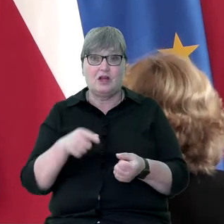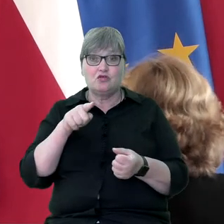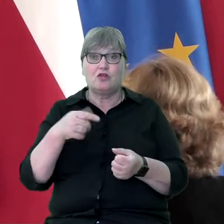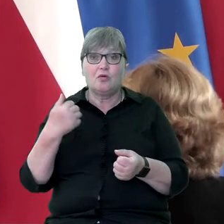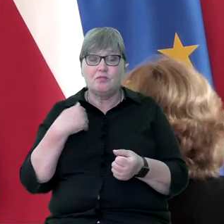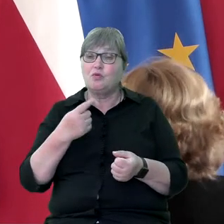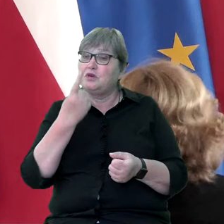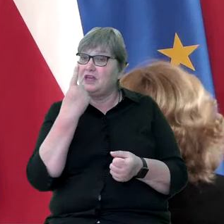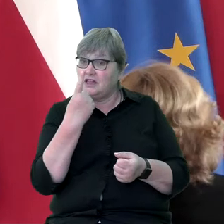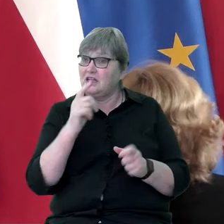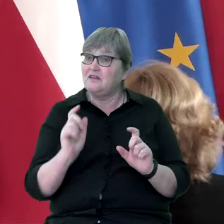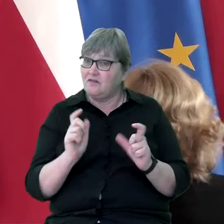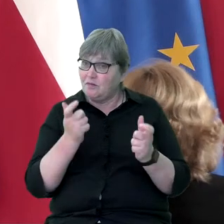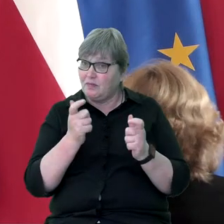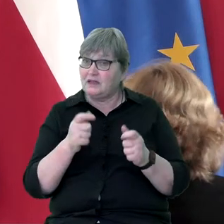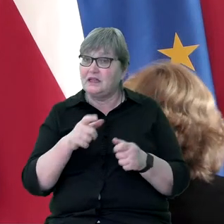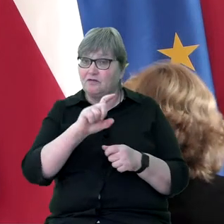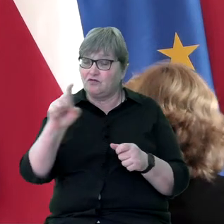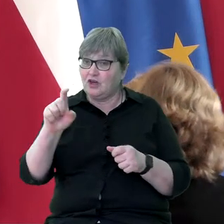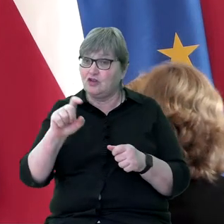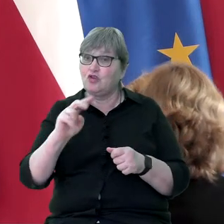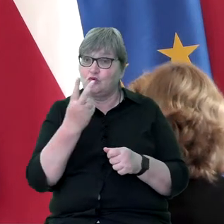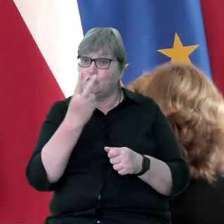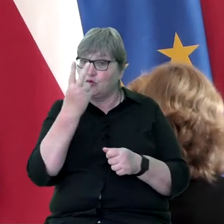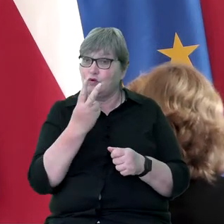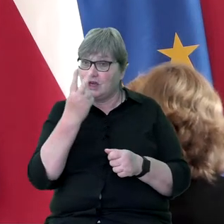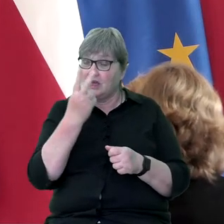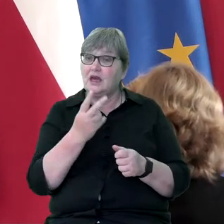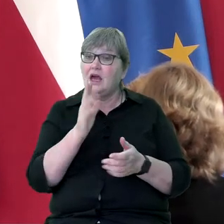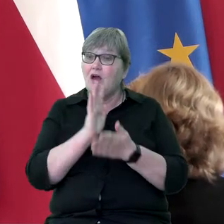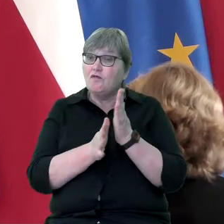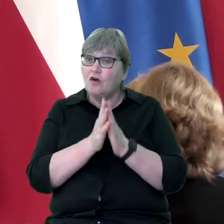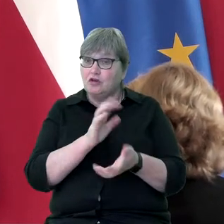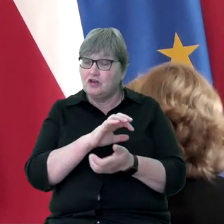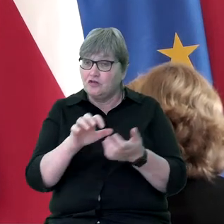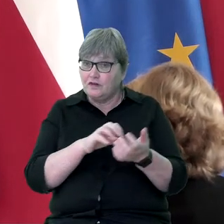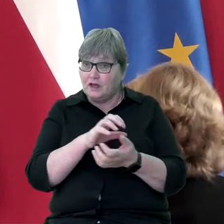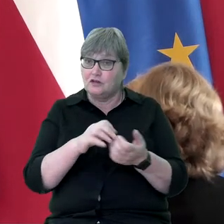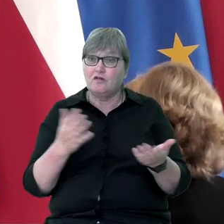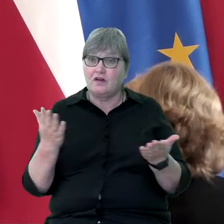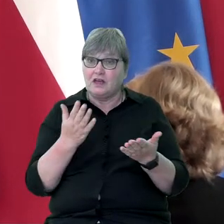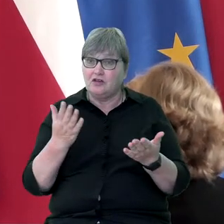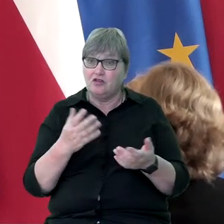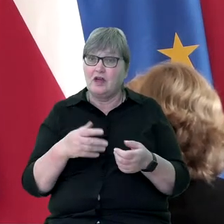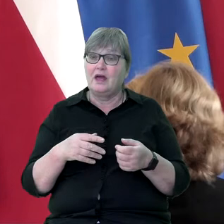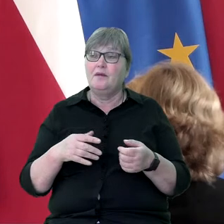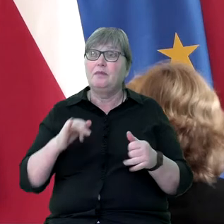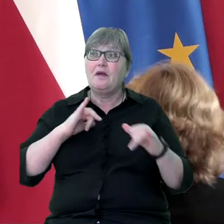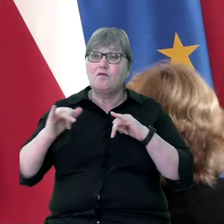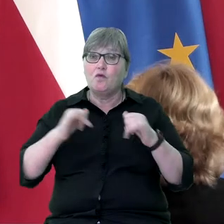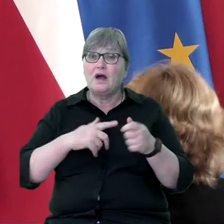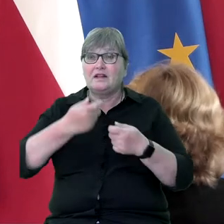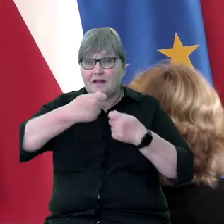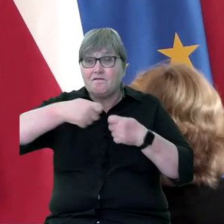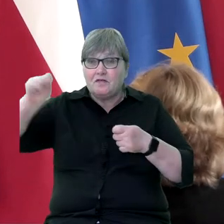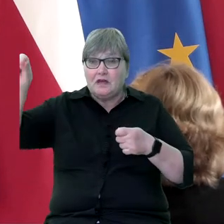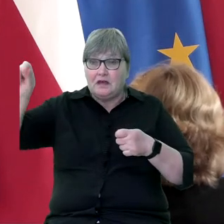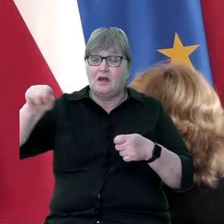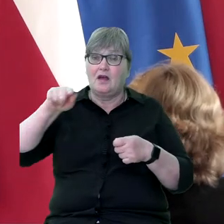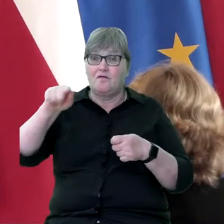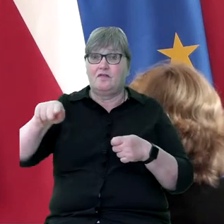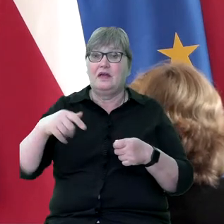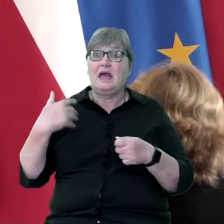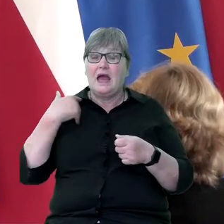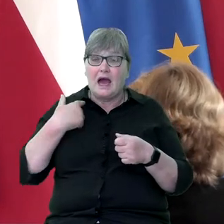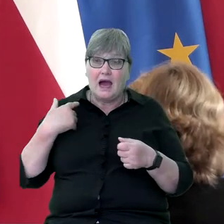wojny światowej, że którekolwiek władze emigracyjne, które funkcjonowały czy w Londynie, czy w innych miejscach państw,